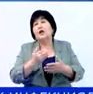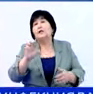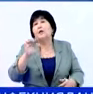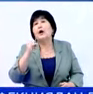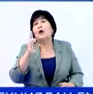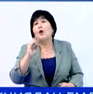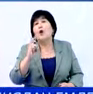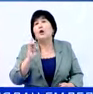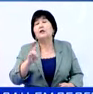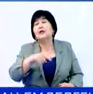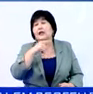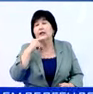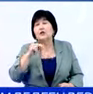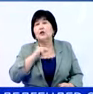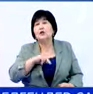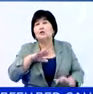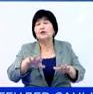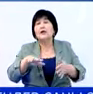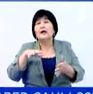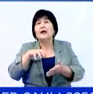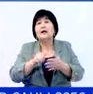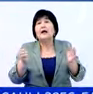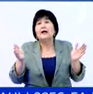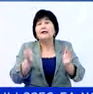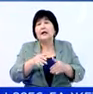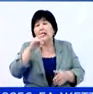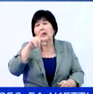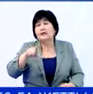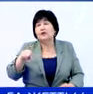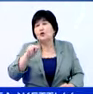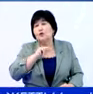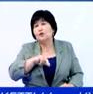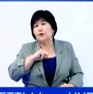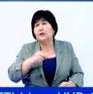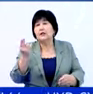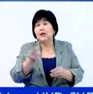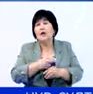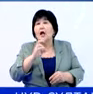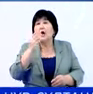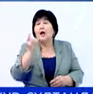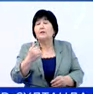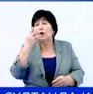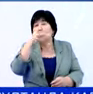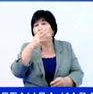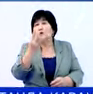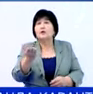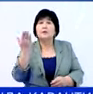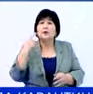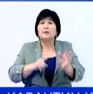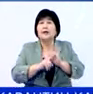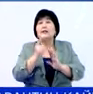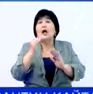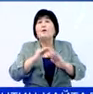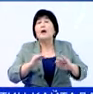Байқоңырда ресейлік жұмыс орындарының қысқаруы салдарынан қазақстандық азаматтар жұмыссыз қалуда. Ал Қармақшыда осыдан 3 жыл бұрын басталған